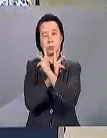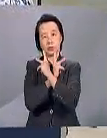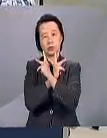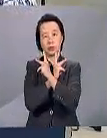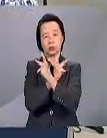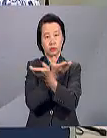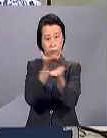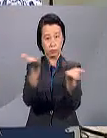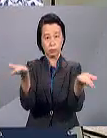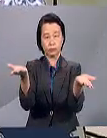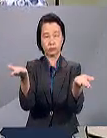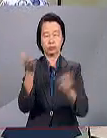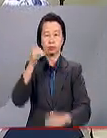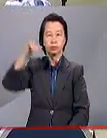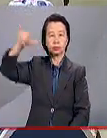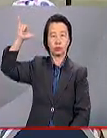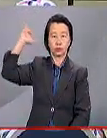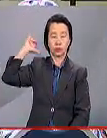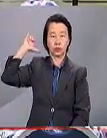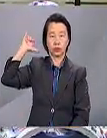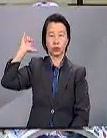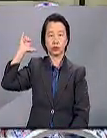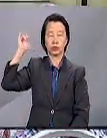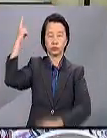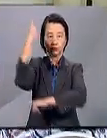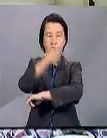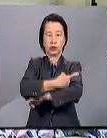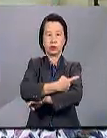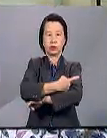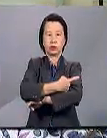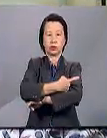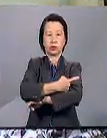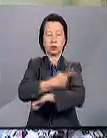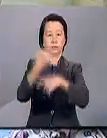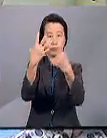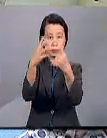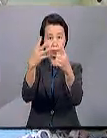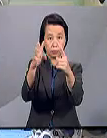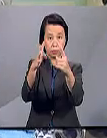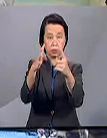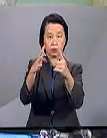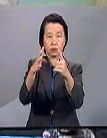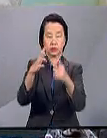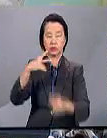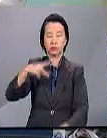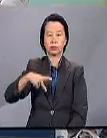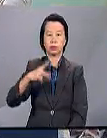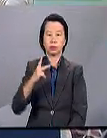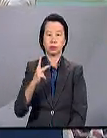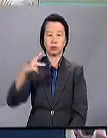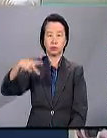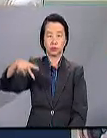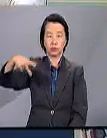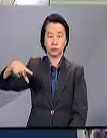sekalian. Semalam merupakan hari ke-14 pelaksanaan PKPP.